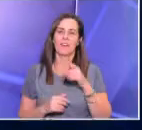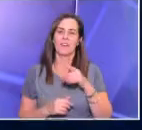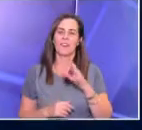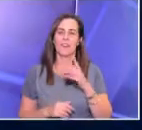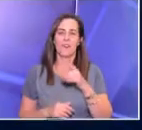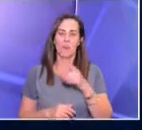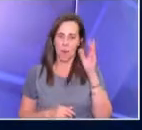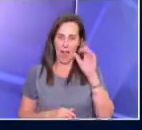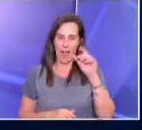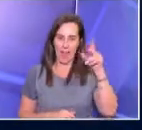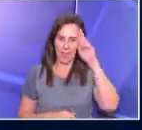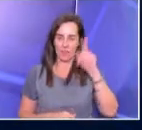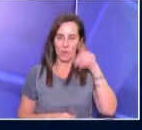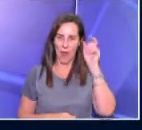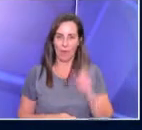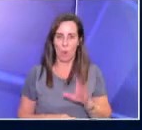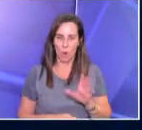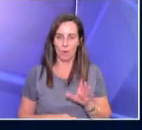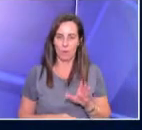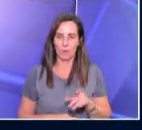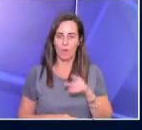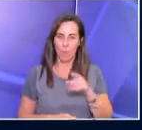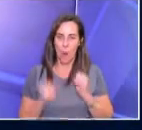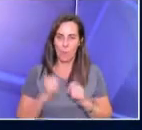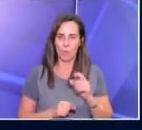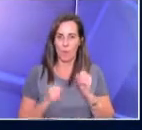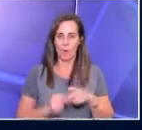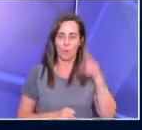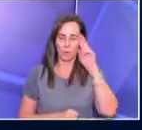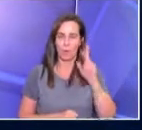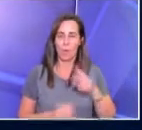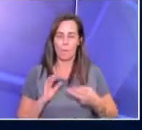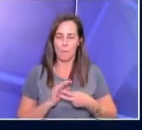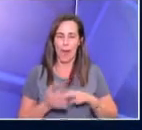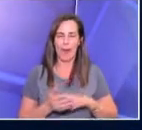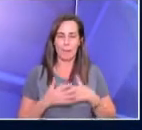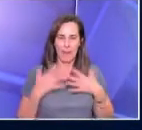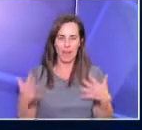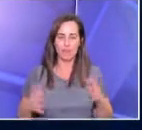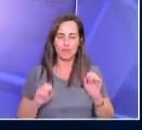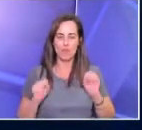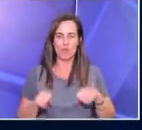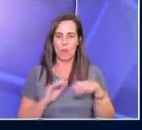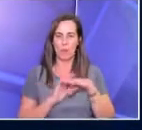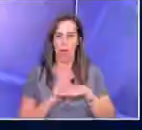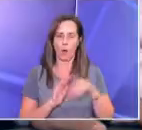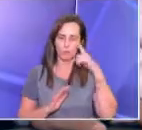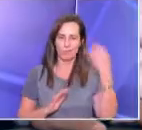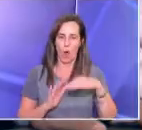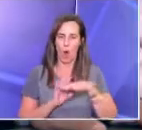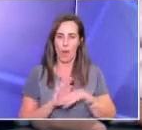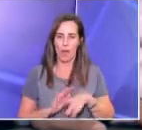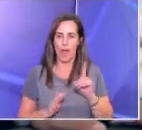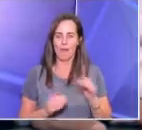עדי. הוא הדמות מאחורה. הוא המנוע, אתה אומר? הוא המנוע בליכוד, הוא פרלמנטר ענק ששולט בחוק. נכון.